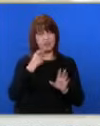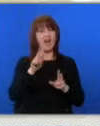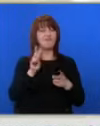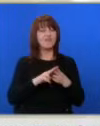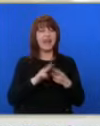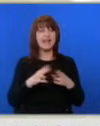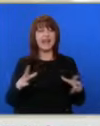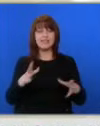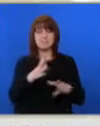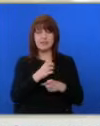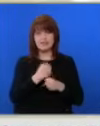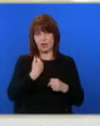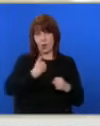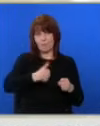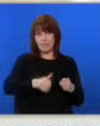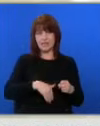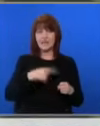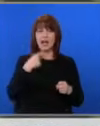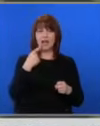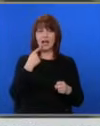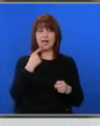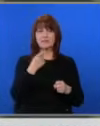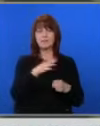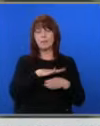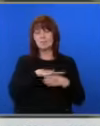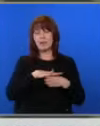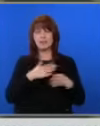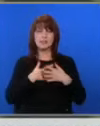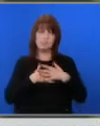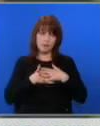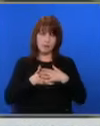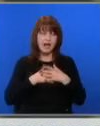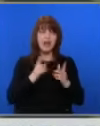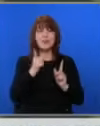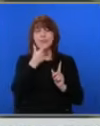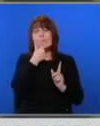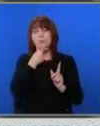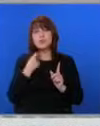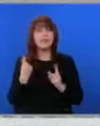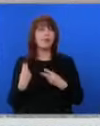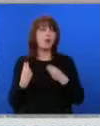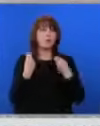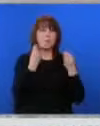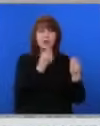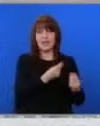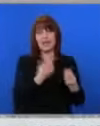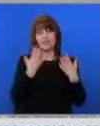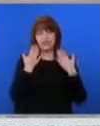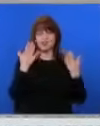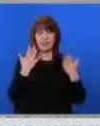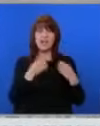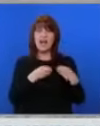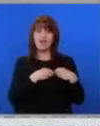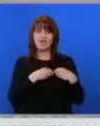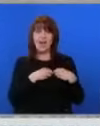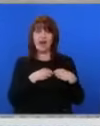била спасителната за Ирен операция. Казва, че е изпълнена с благодарност към неизвестния донор, подарил и живот. Вярвам, че е някой човек, който